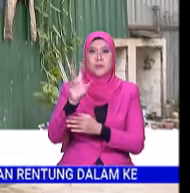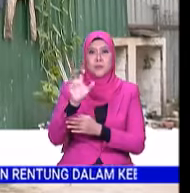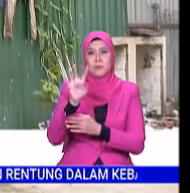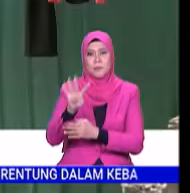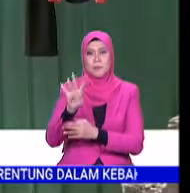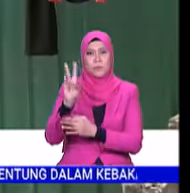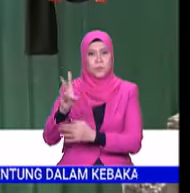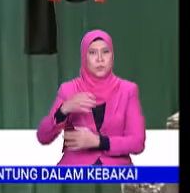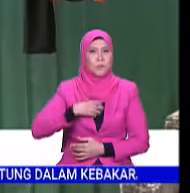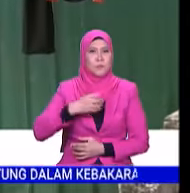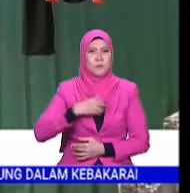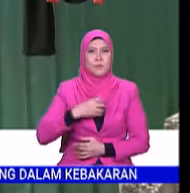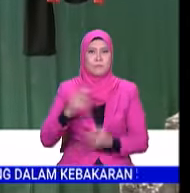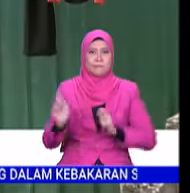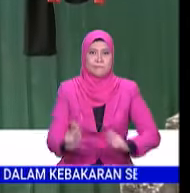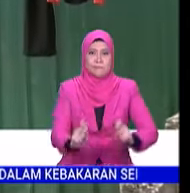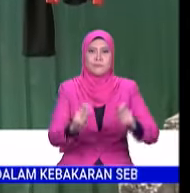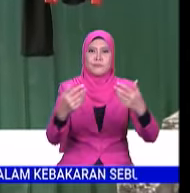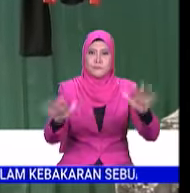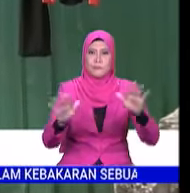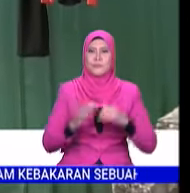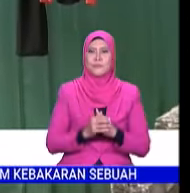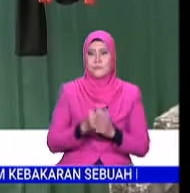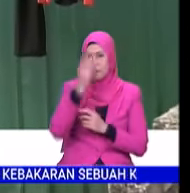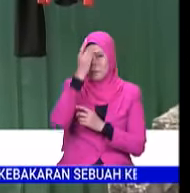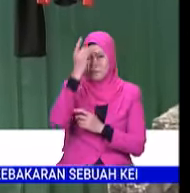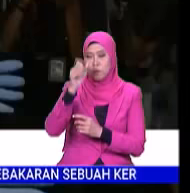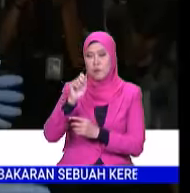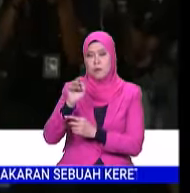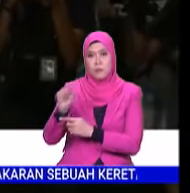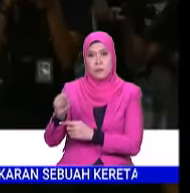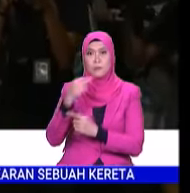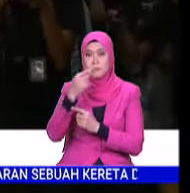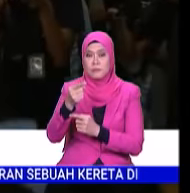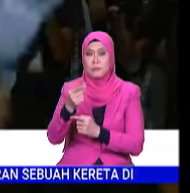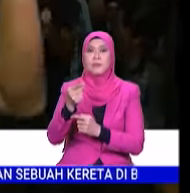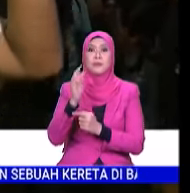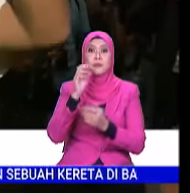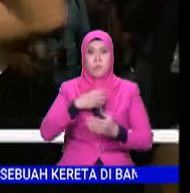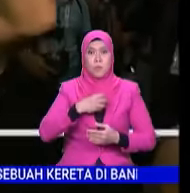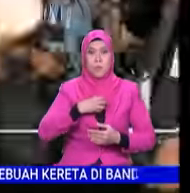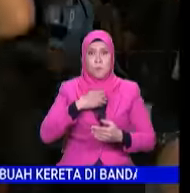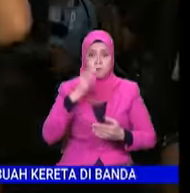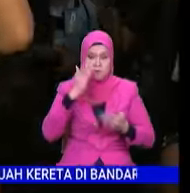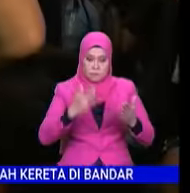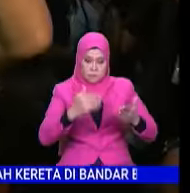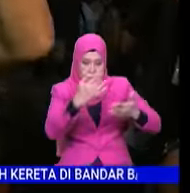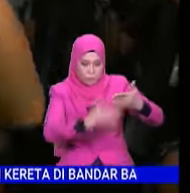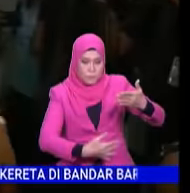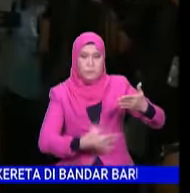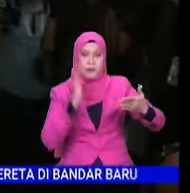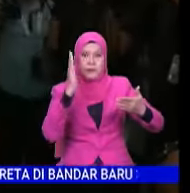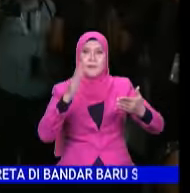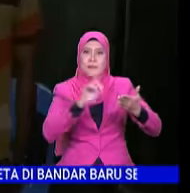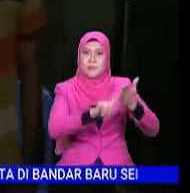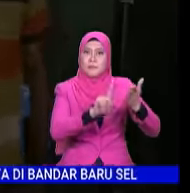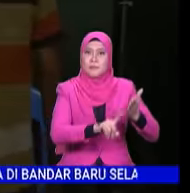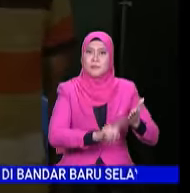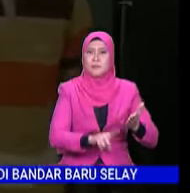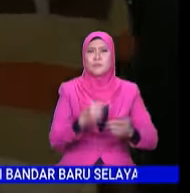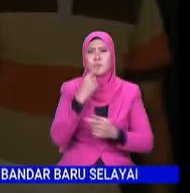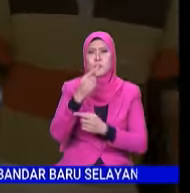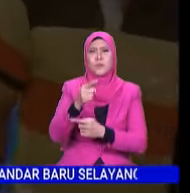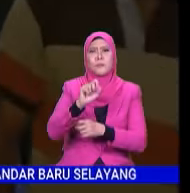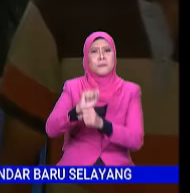3,647 aduan telah diambil tindakan. Dato' Awang memberi jaminan setiap aduan akan diteliti. Justru, beliau menggesa